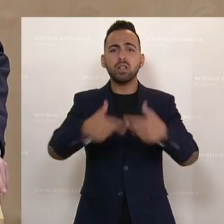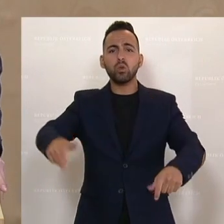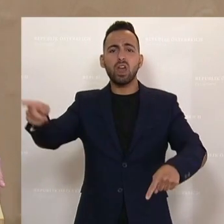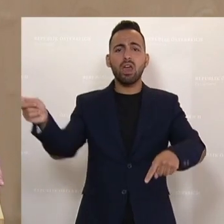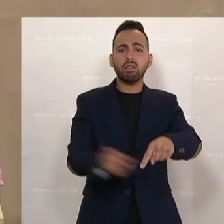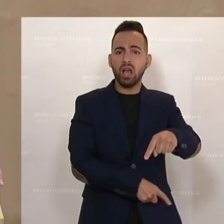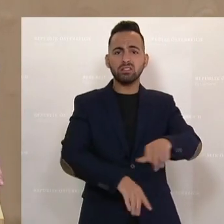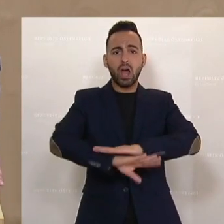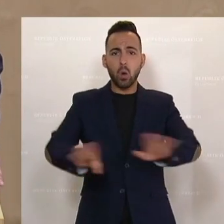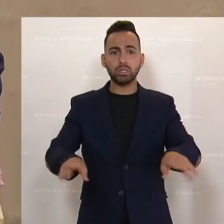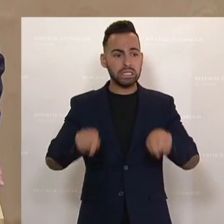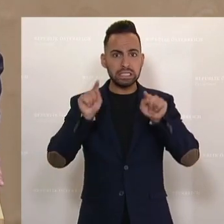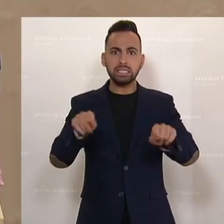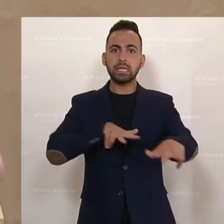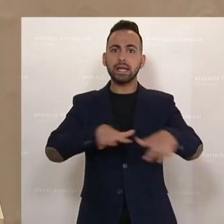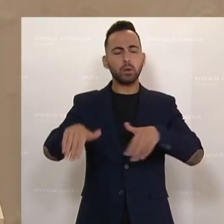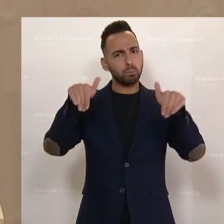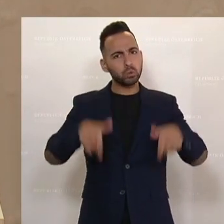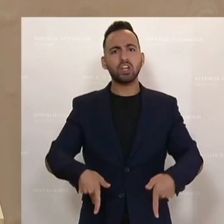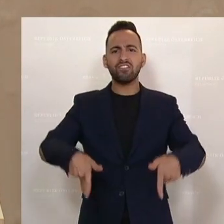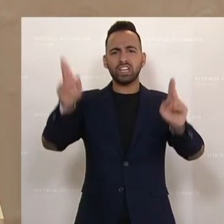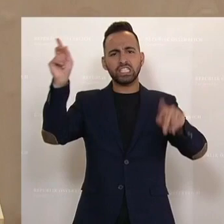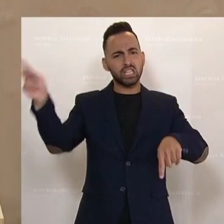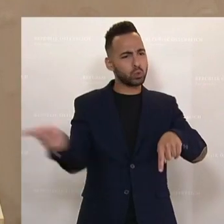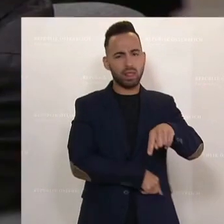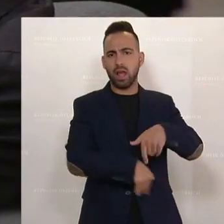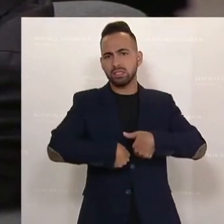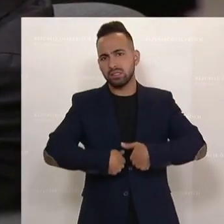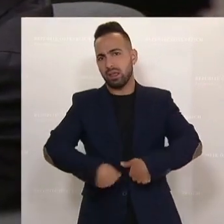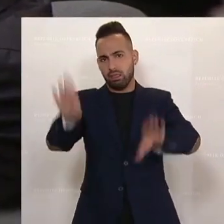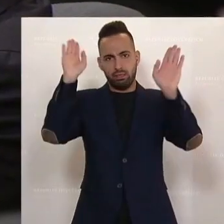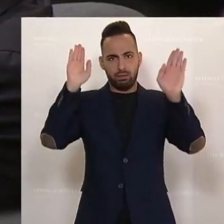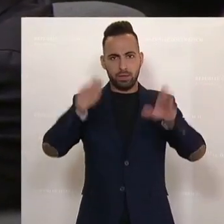und es wird auch Zeit, dass wir diese Regierung fristlos in die Wüste schicken.